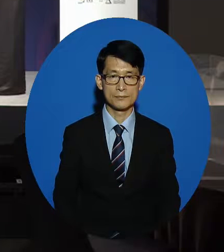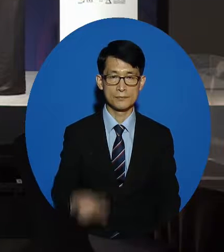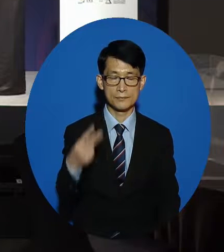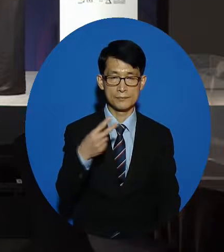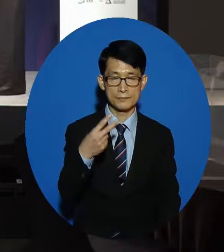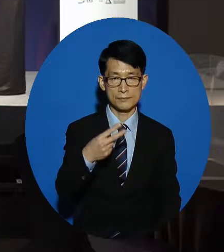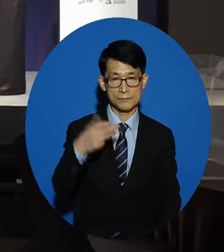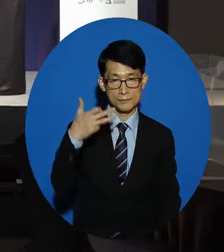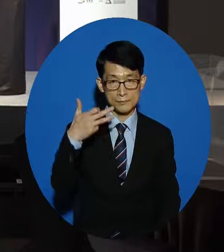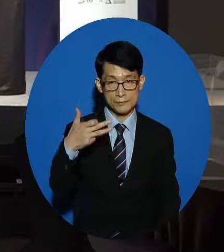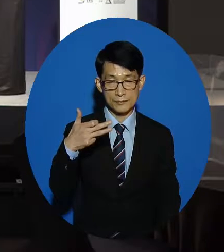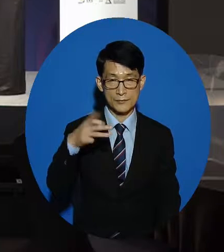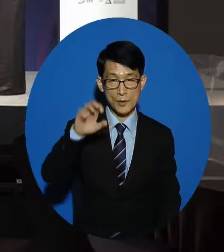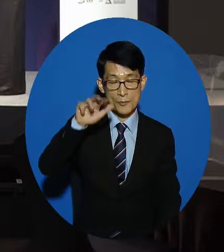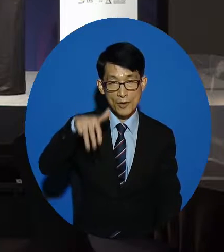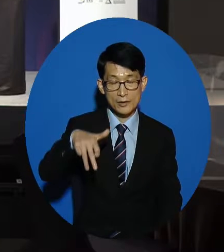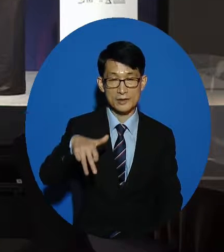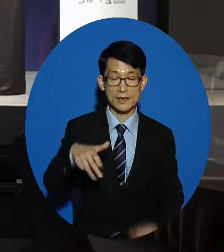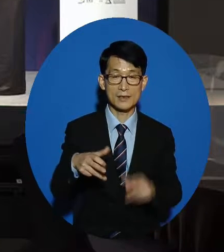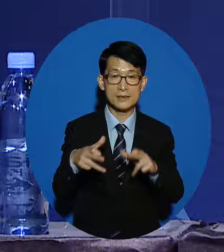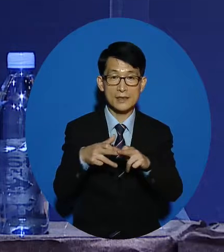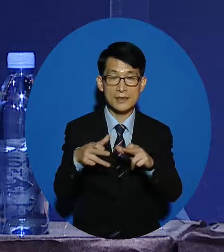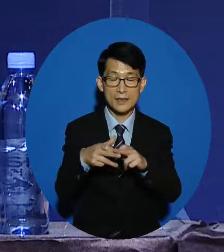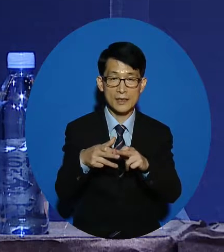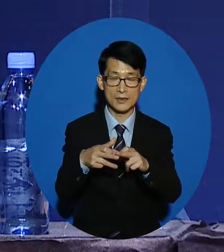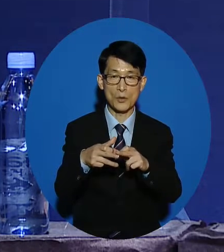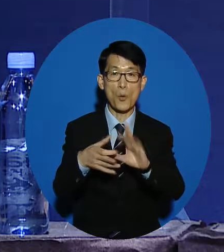2018 평창 패럴림픽의 유산으로 개최하고 있는